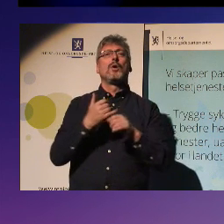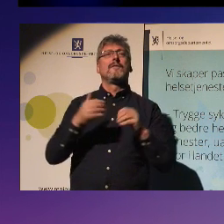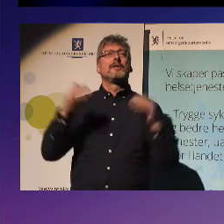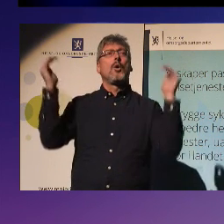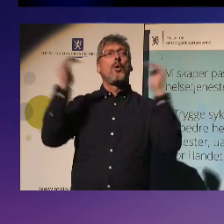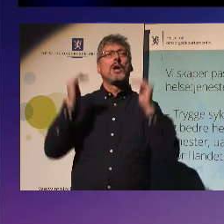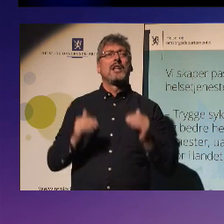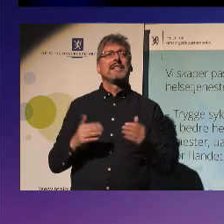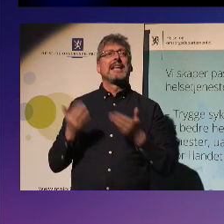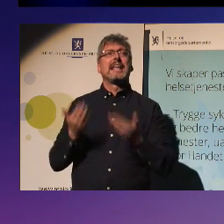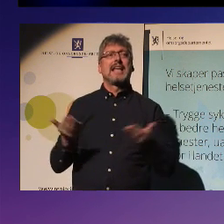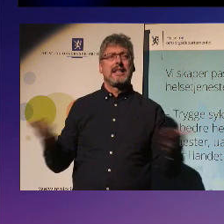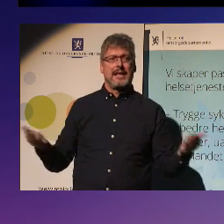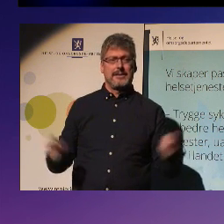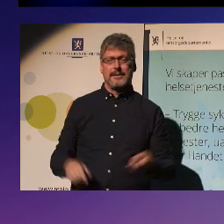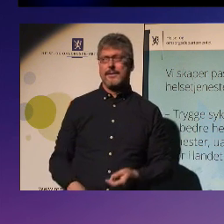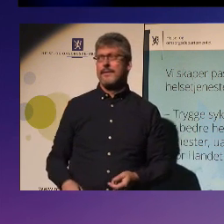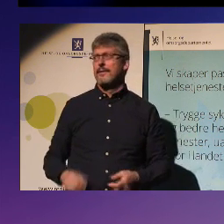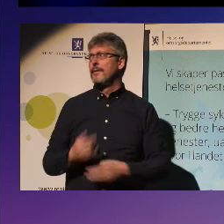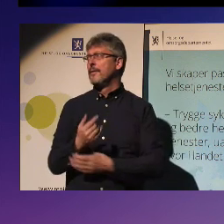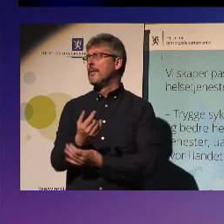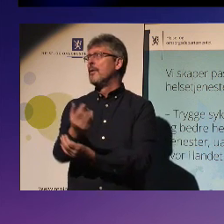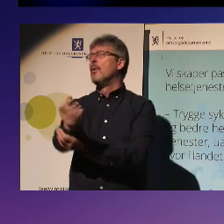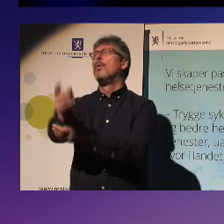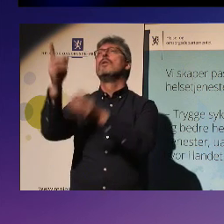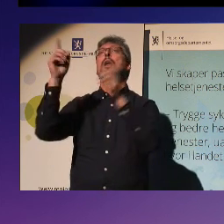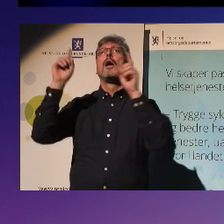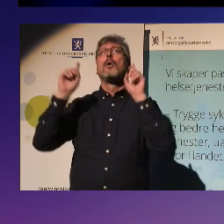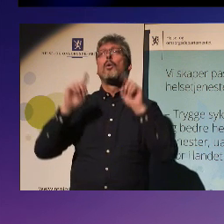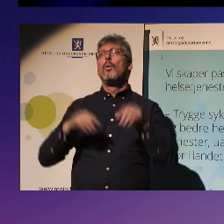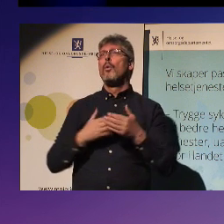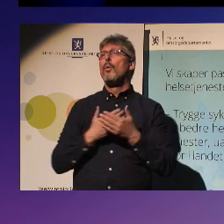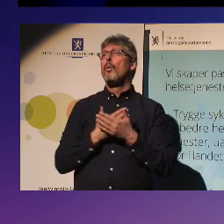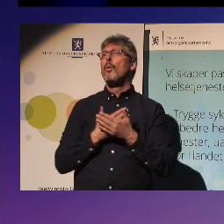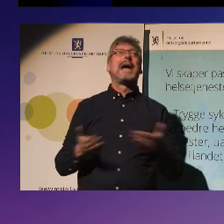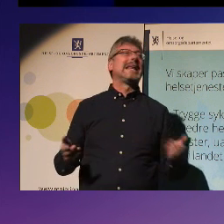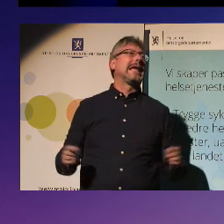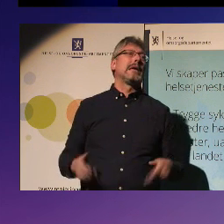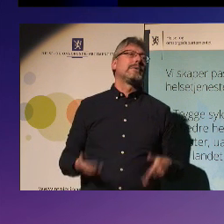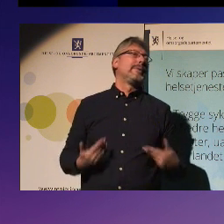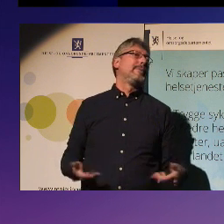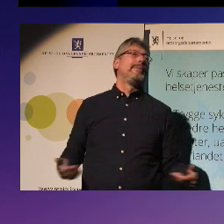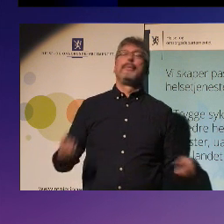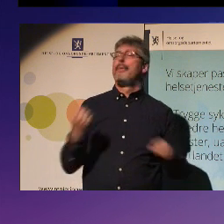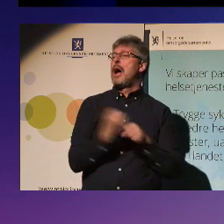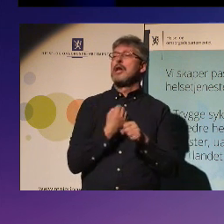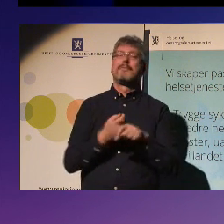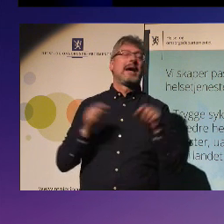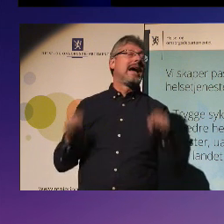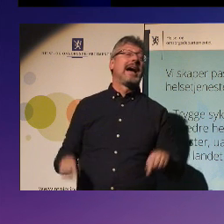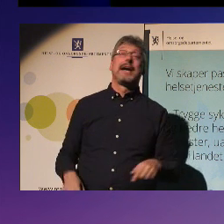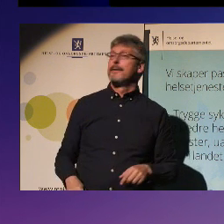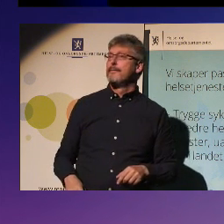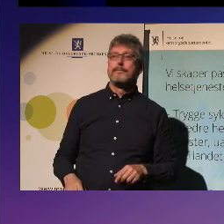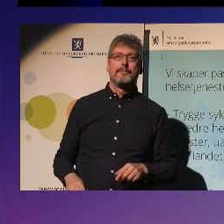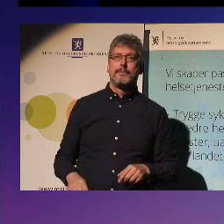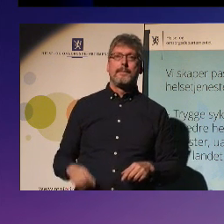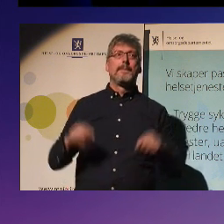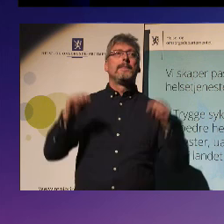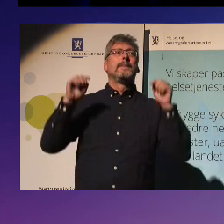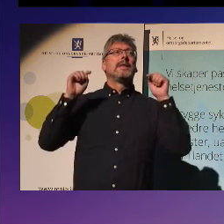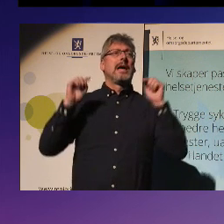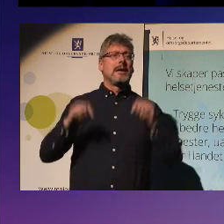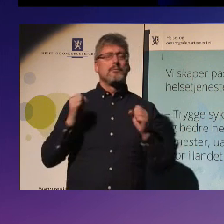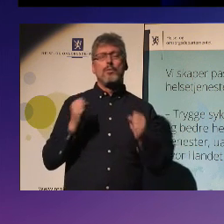effektene. Og det går ikke an med noe venstrehåndsarbeid her, folkens. Her må vi ha